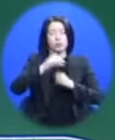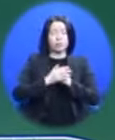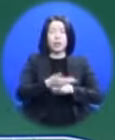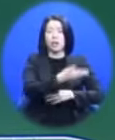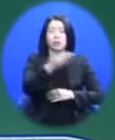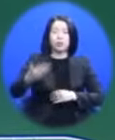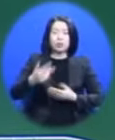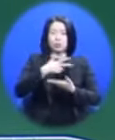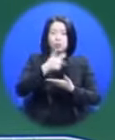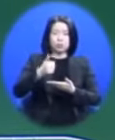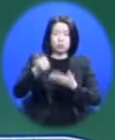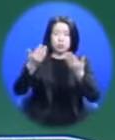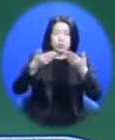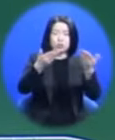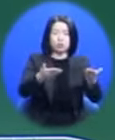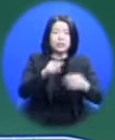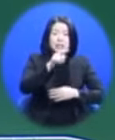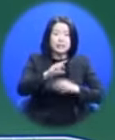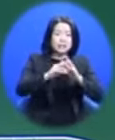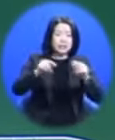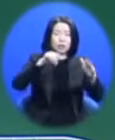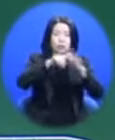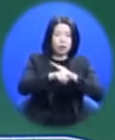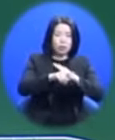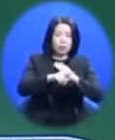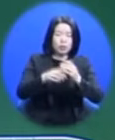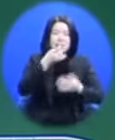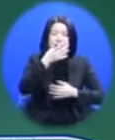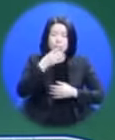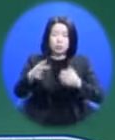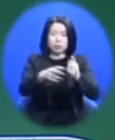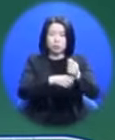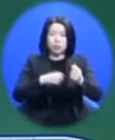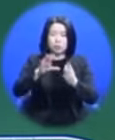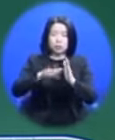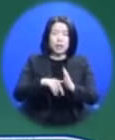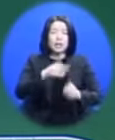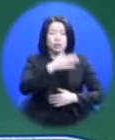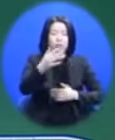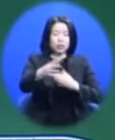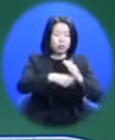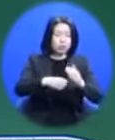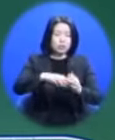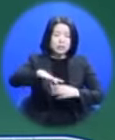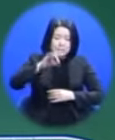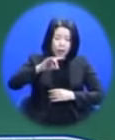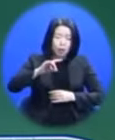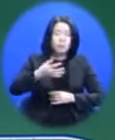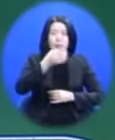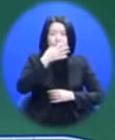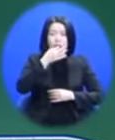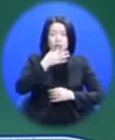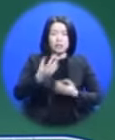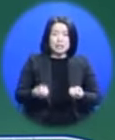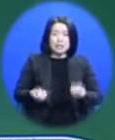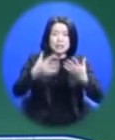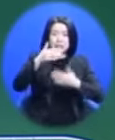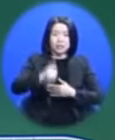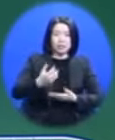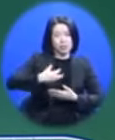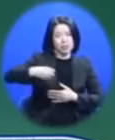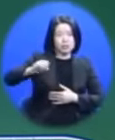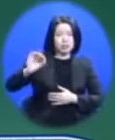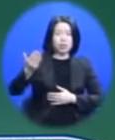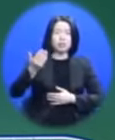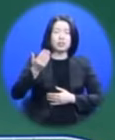너희는 주가 주는 그 땅으로 들어가 곡식을 거둘 때 너희 거둔 첫 곡식 땅을 제사장에게 가져가야 한다.